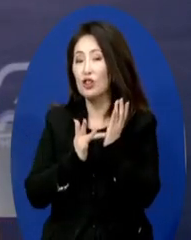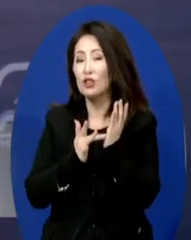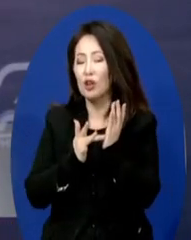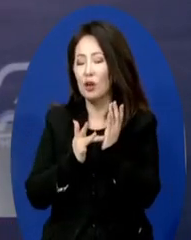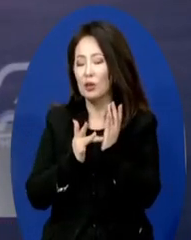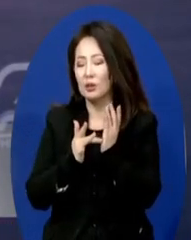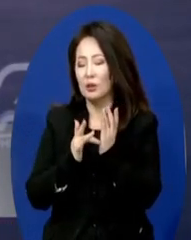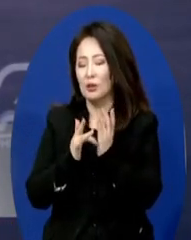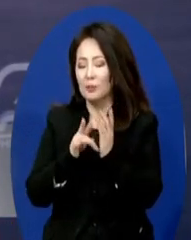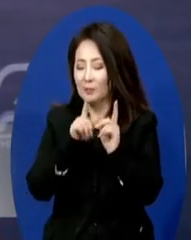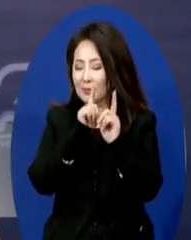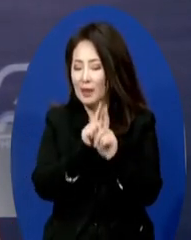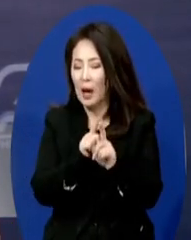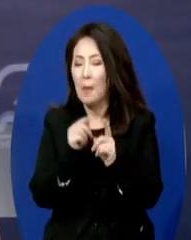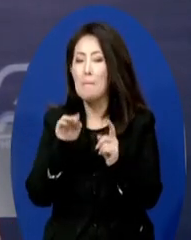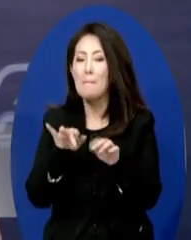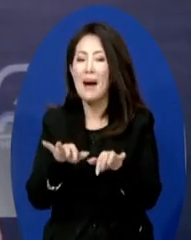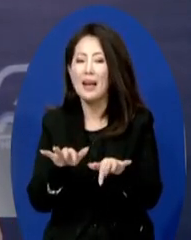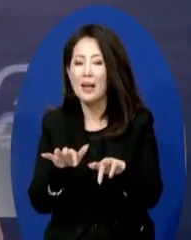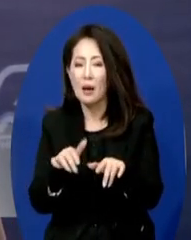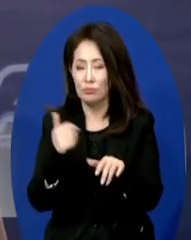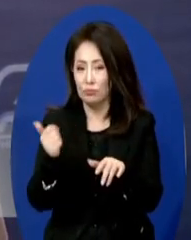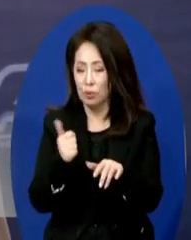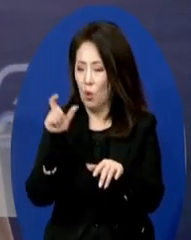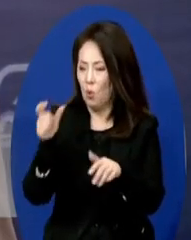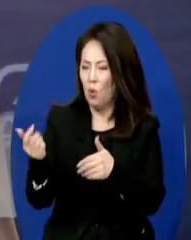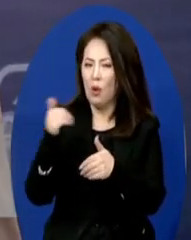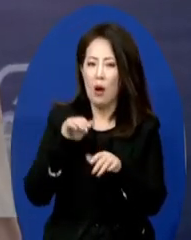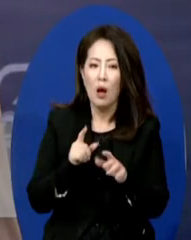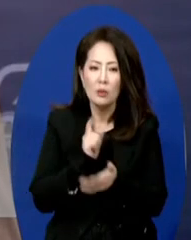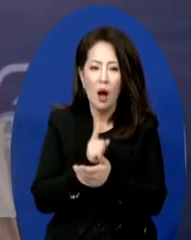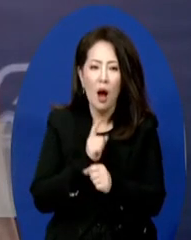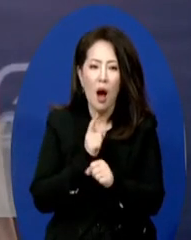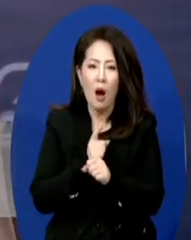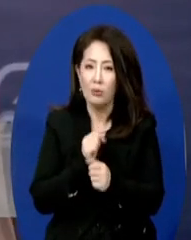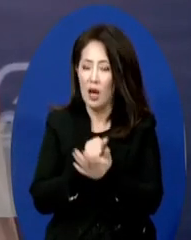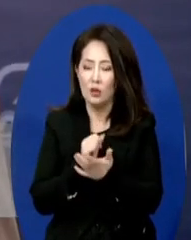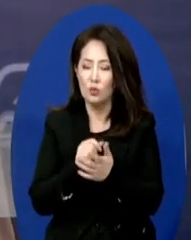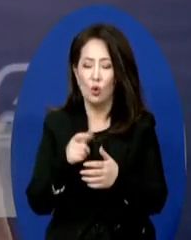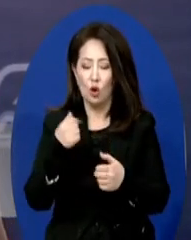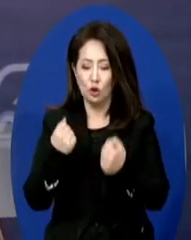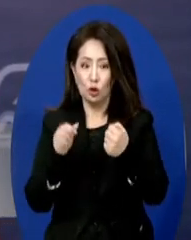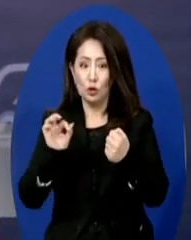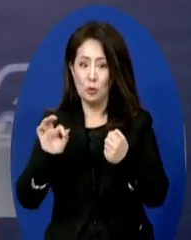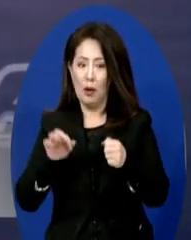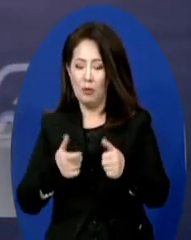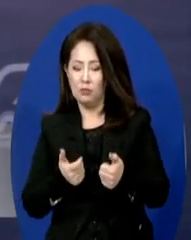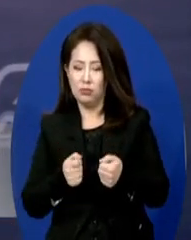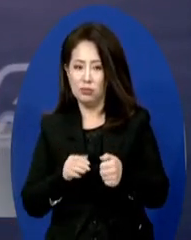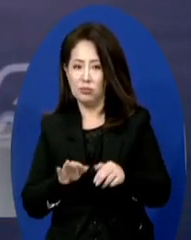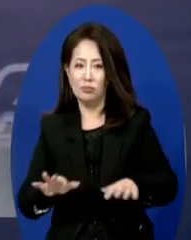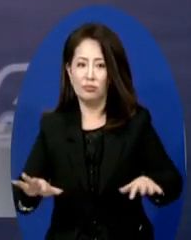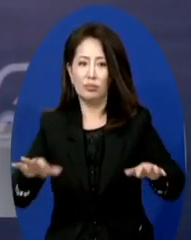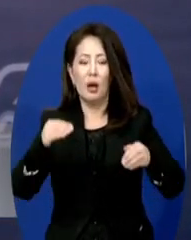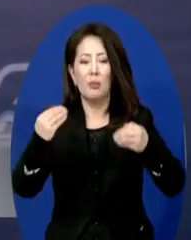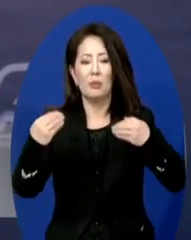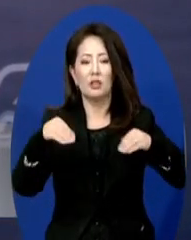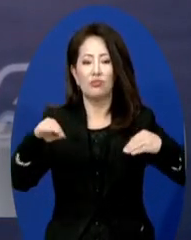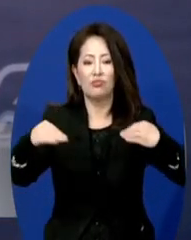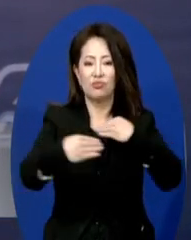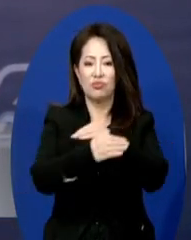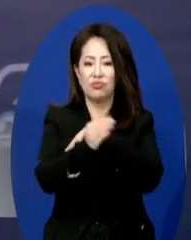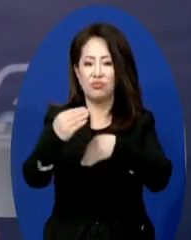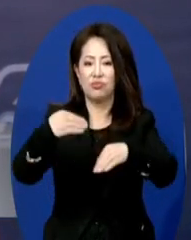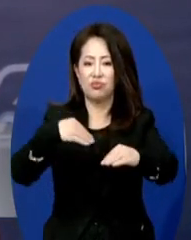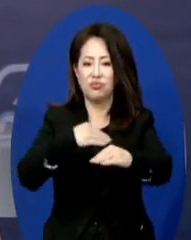суурилсан програм хангамж хүний оролцоо багтай. За одоо AGV гэдэг шиг одоо жолоочгүй технологи руу нэвтрэх аюулгүй байдлын ийм